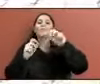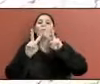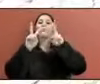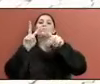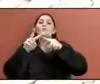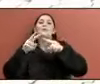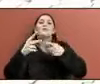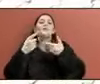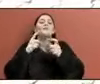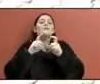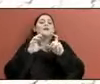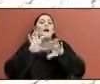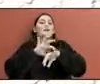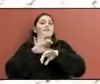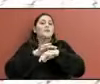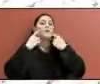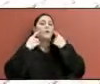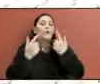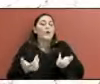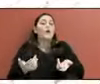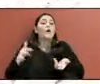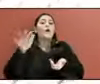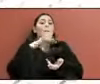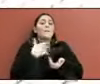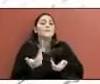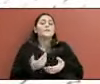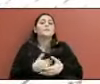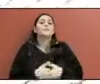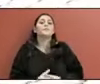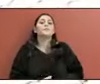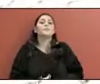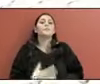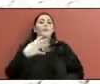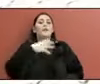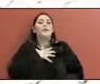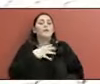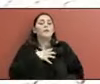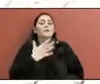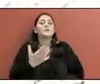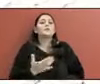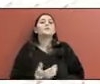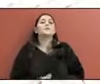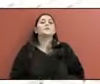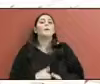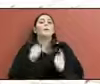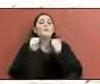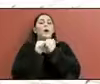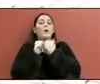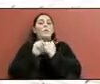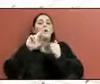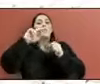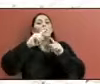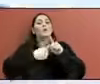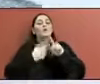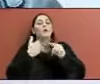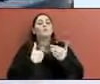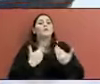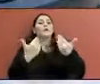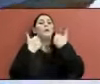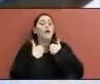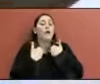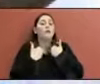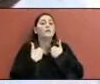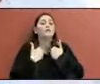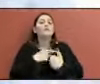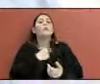yakın çalışma arkadaşınız, evet. Sağ olsun Belgin Hanım. Kendisi yine bir projeyle bize geldi.